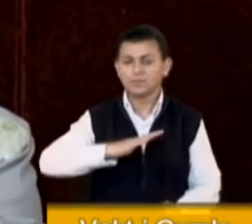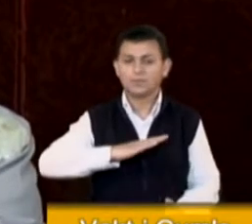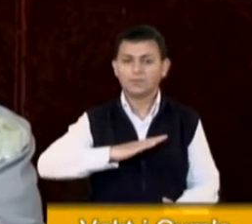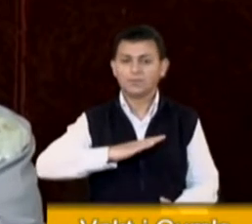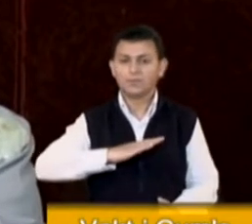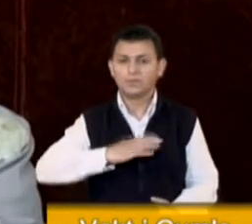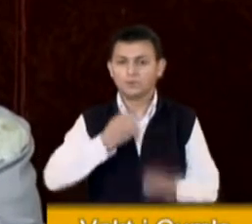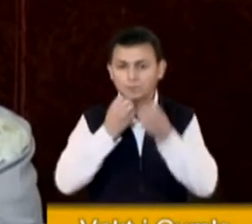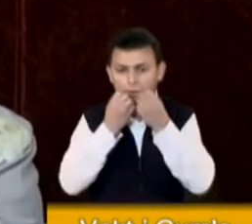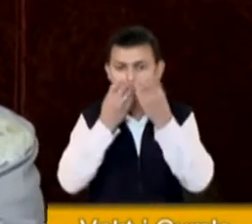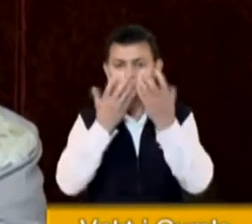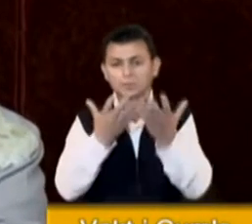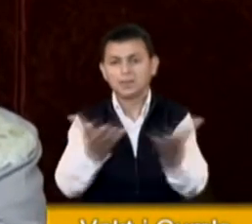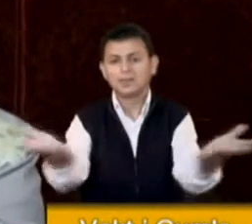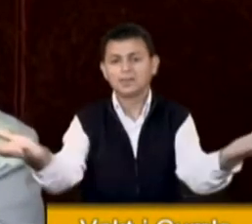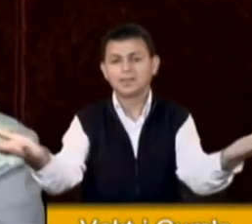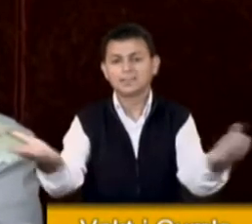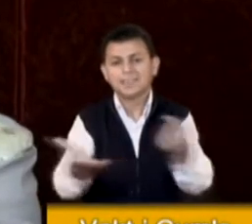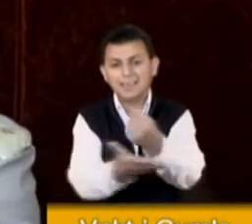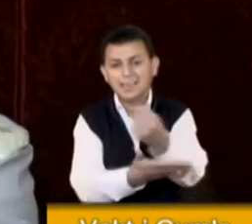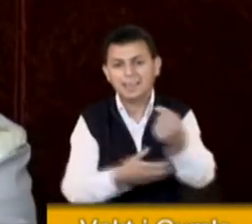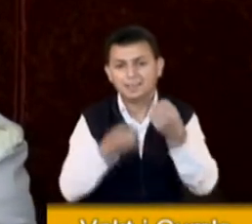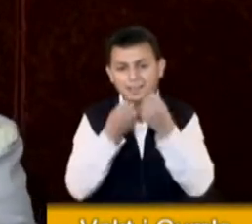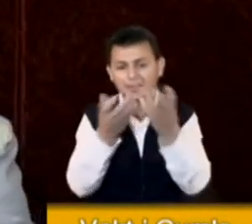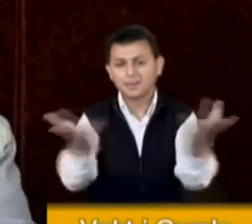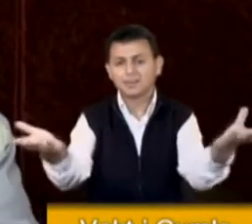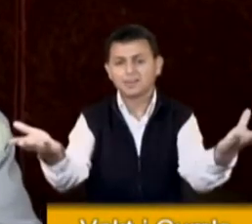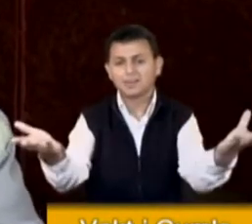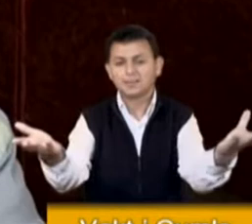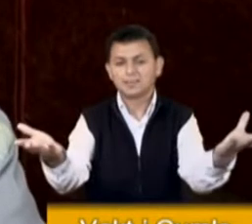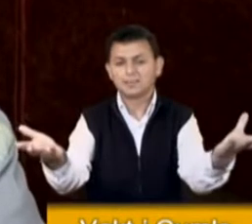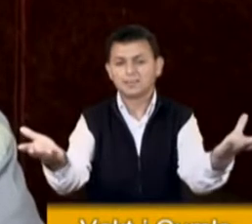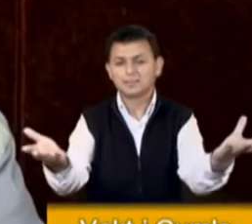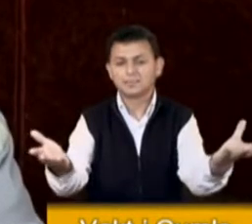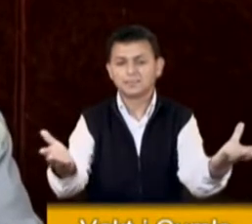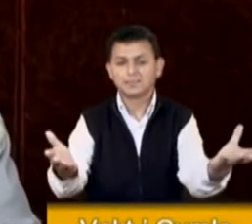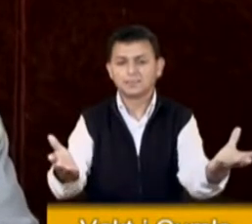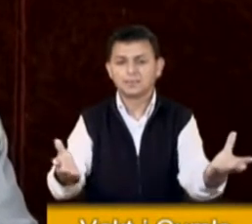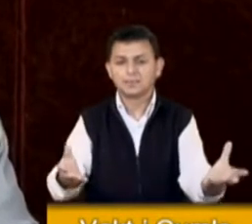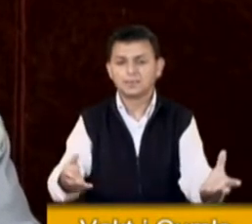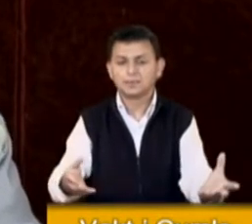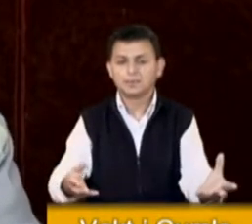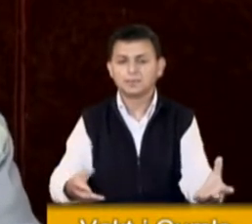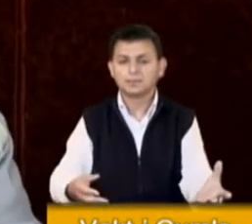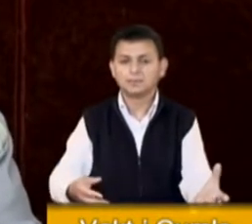ayakkabısı dikilmiş, bir bahçeye, bir ekin tarlasına nazardan koruyacağına inanılıyor muhterem ümmüler.